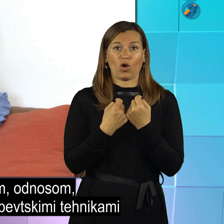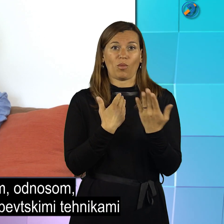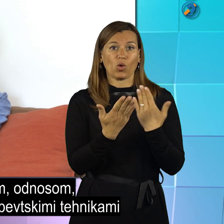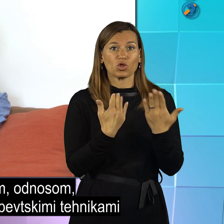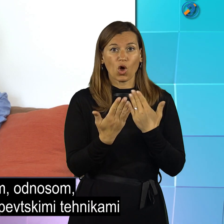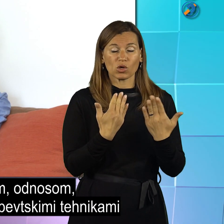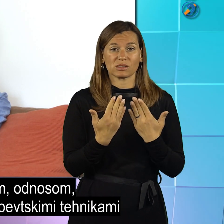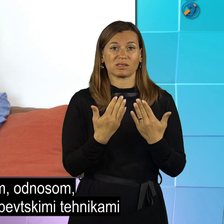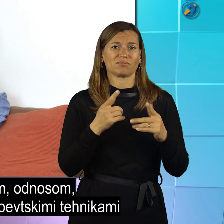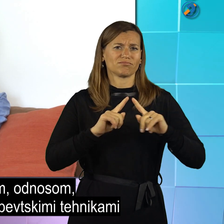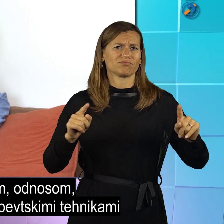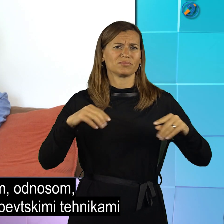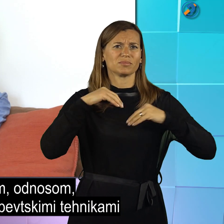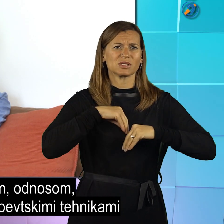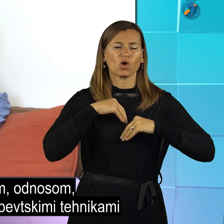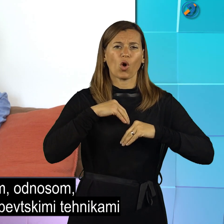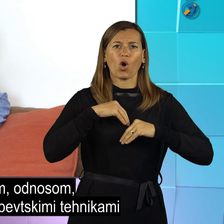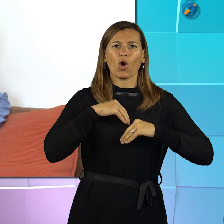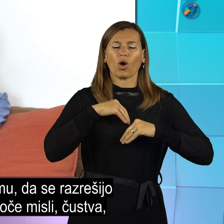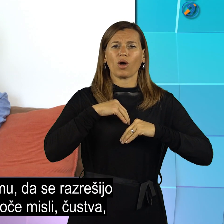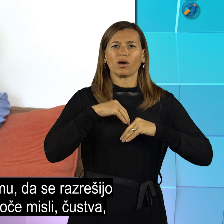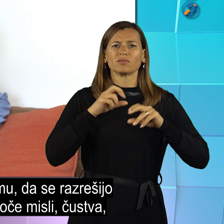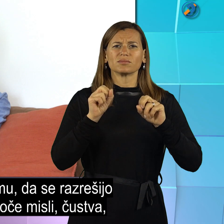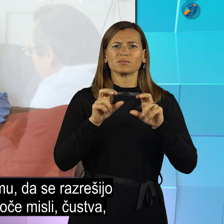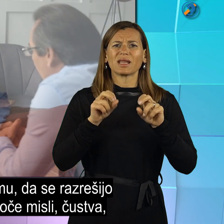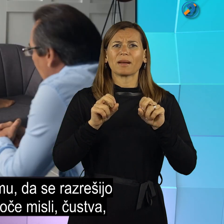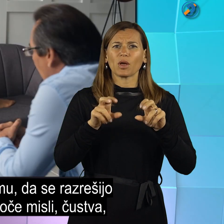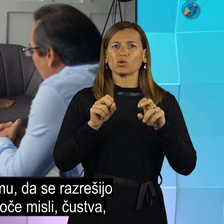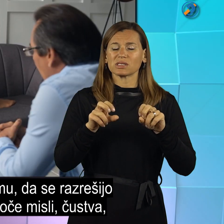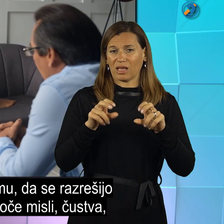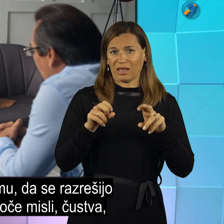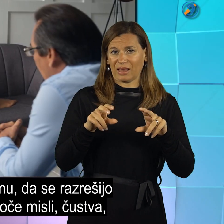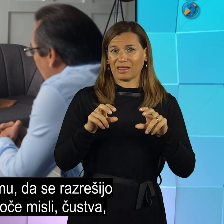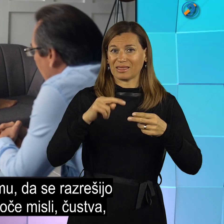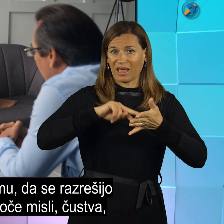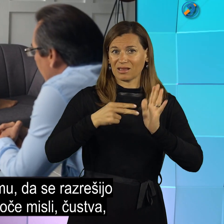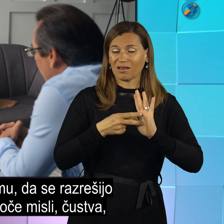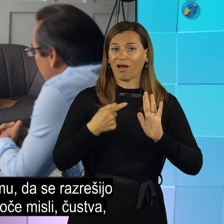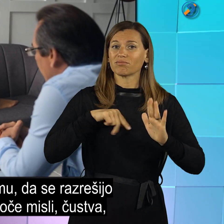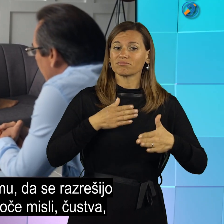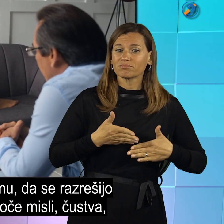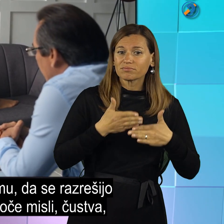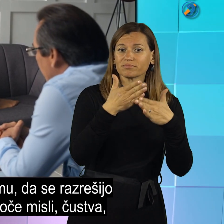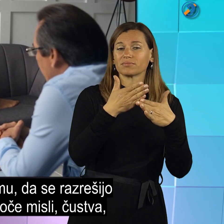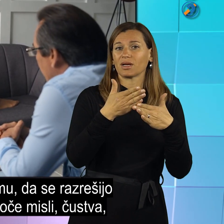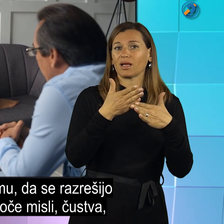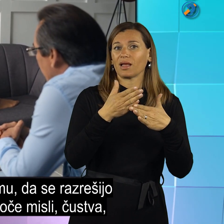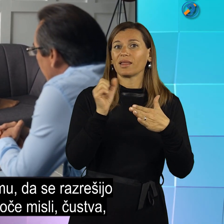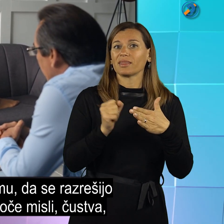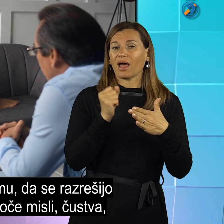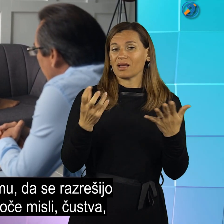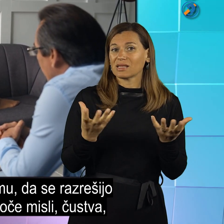Pogovorom, odnosom z različnimi psihoterapevtskimi tehnikami pripomoremo k temu, da se razrešijo